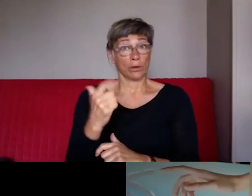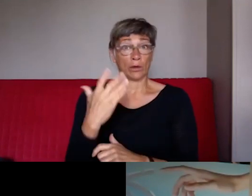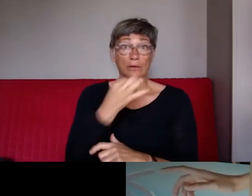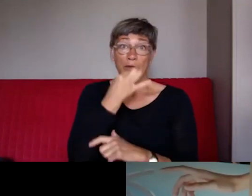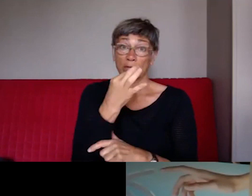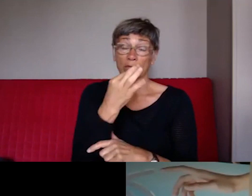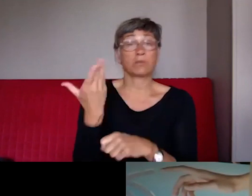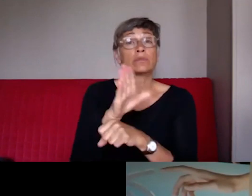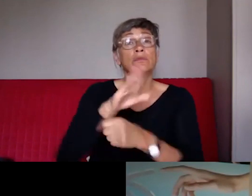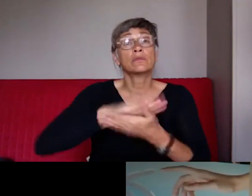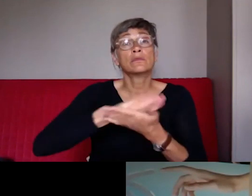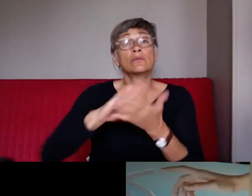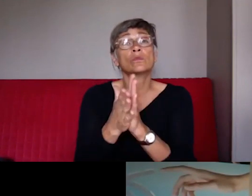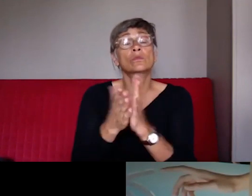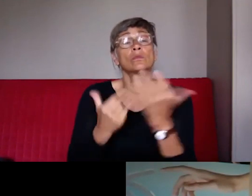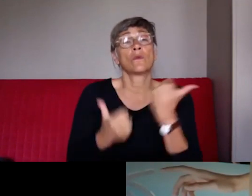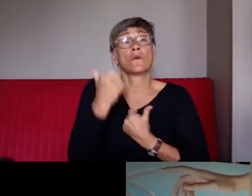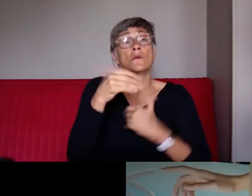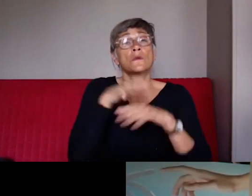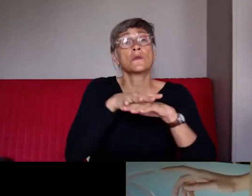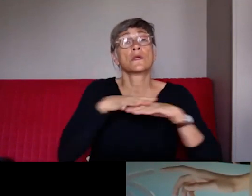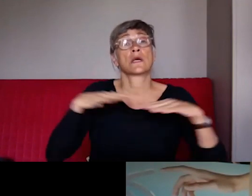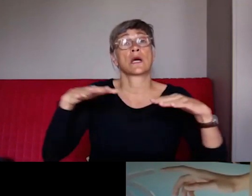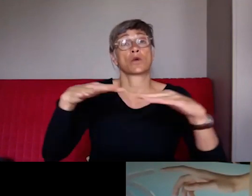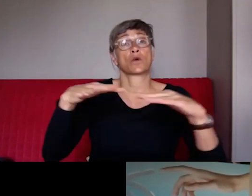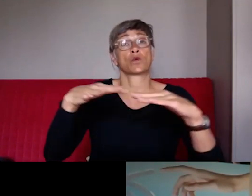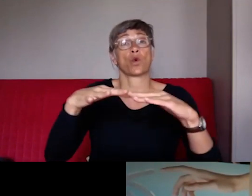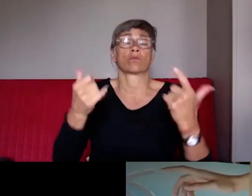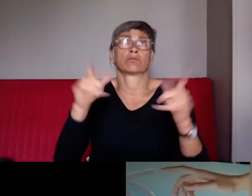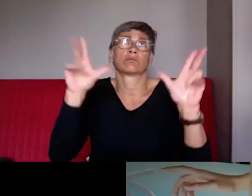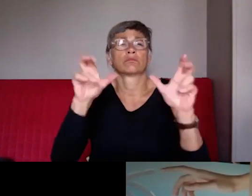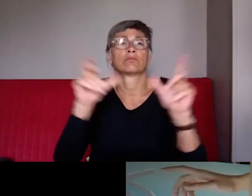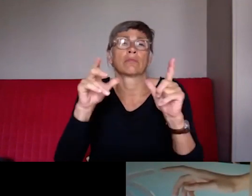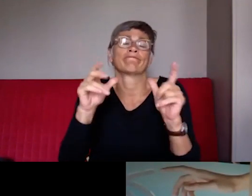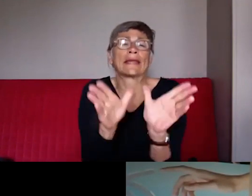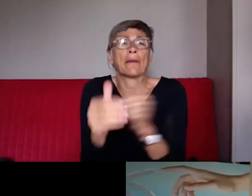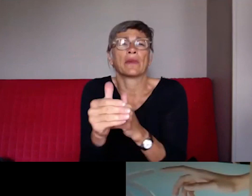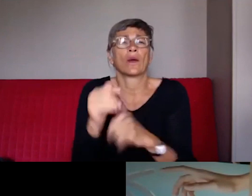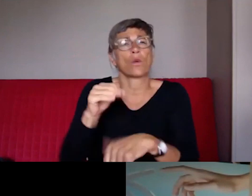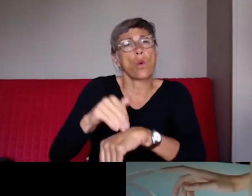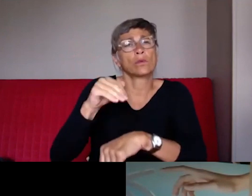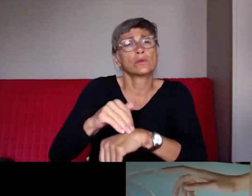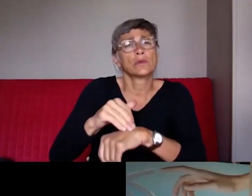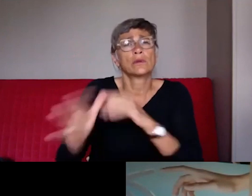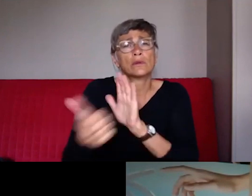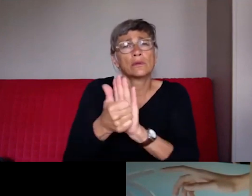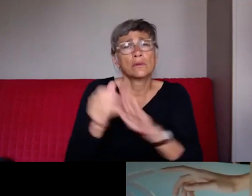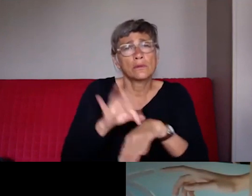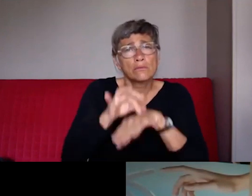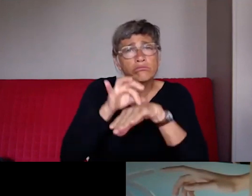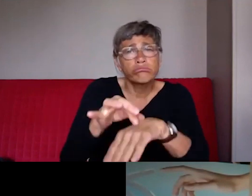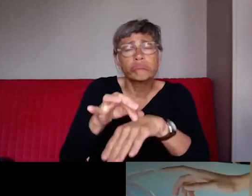Réseau. Qui sommes-nous ? Nous sommes un cabinet conseil. Nous accompagnons les organisations